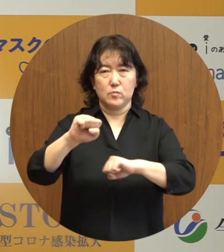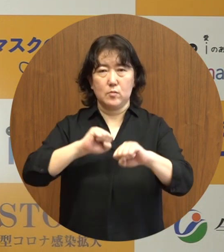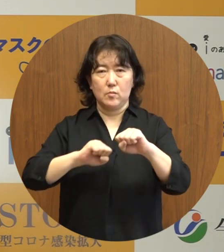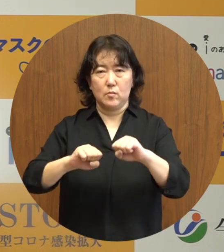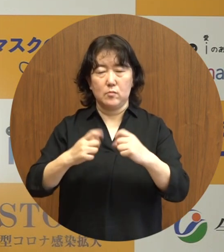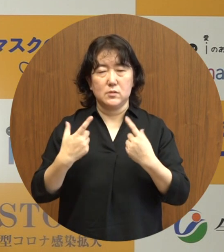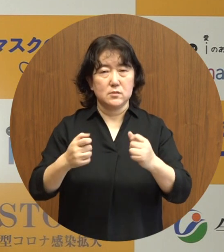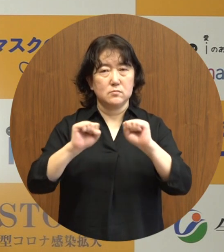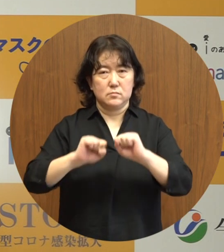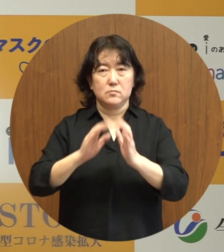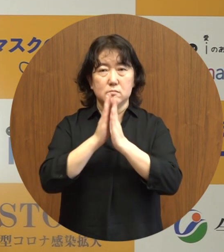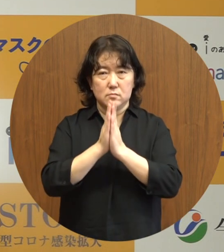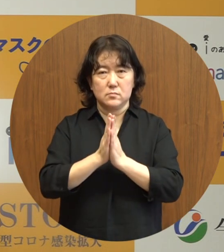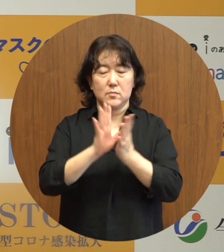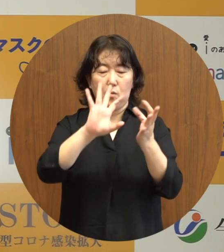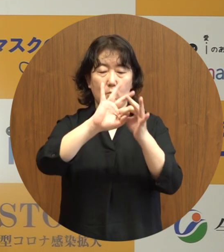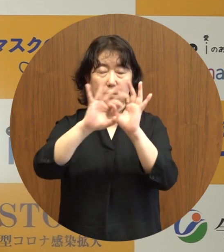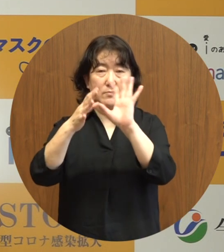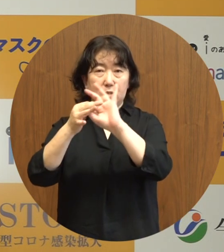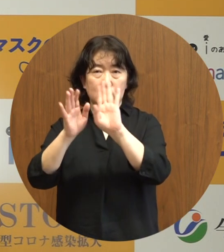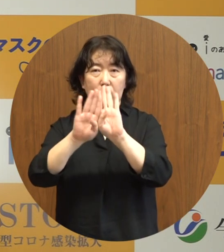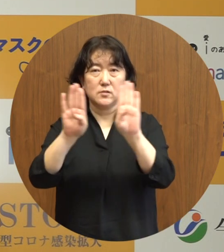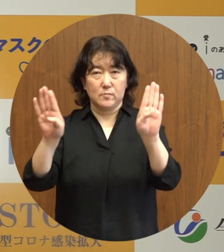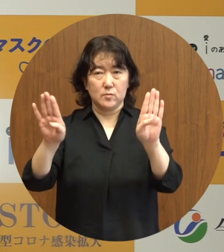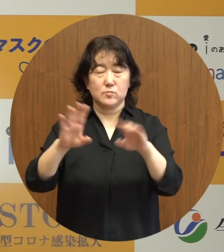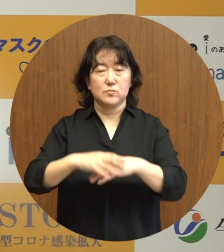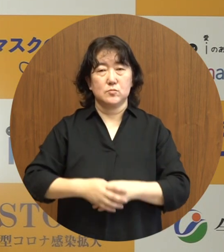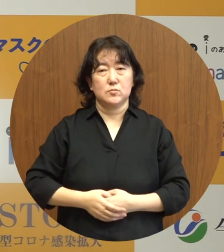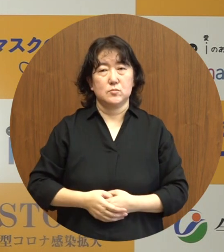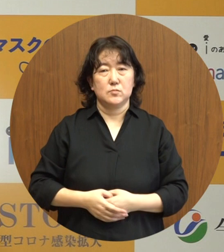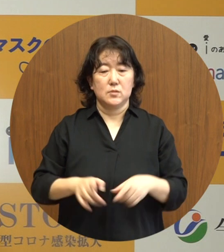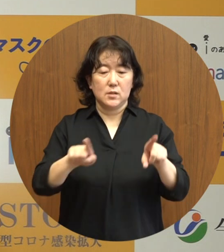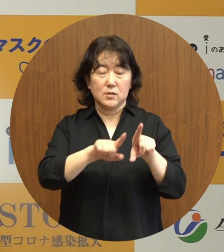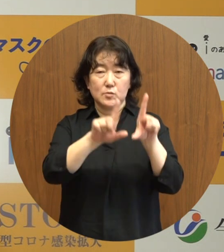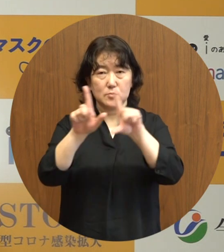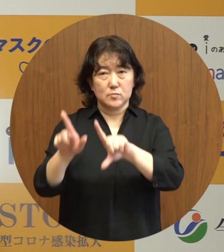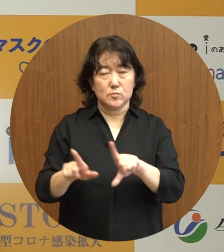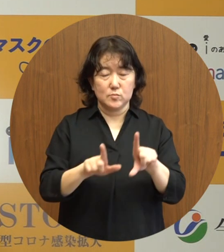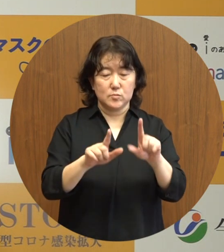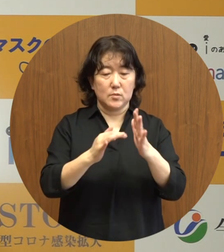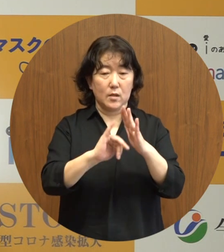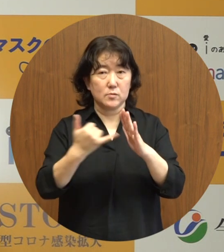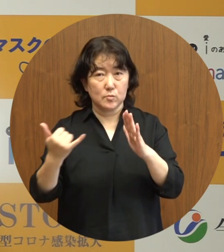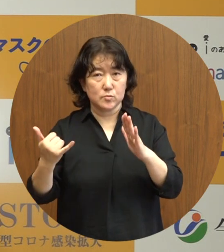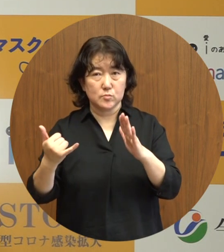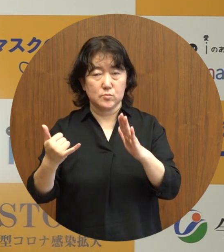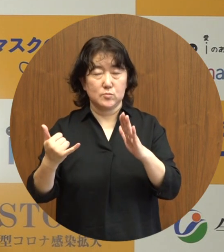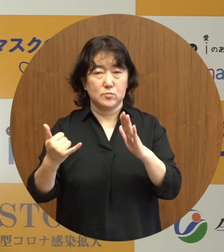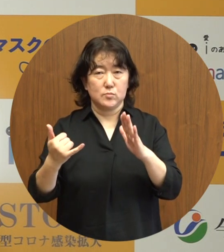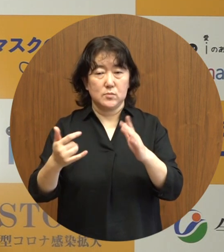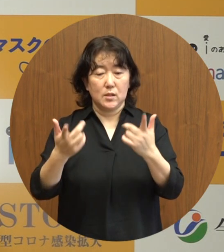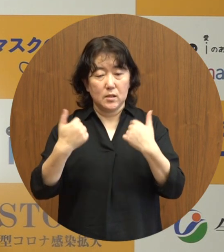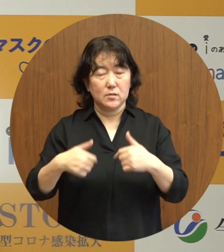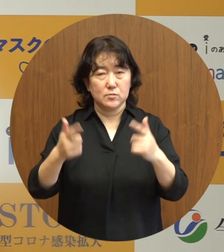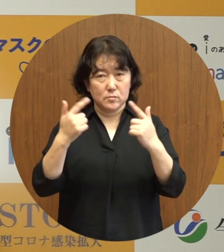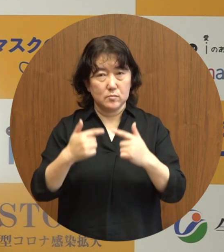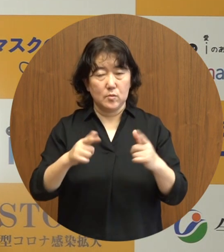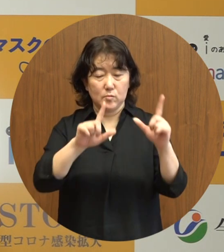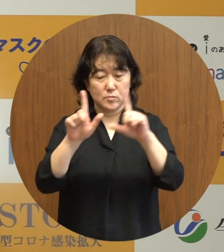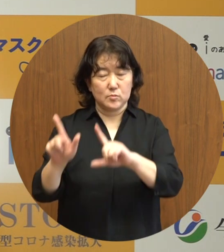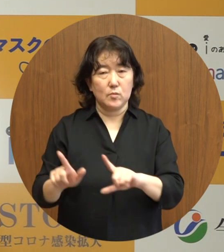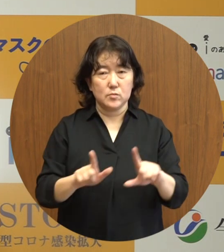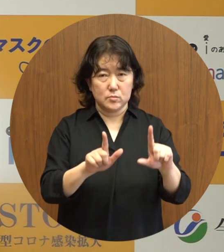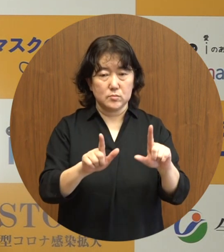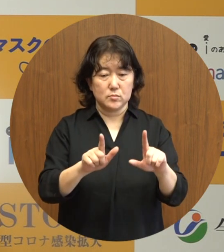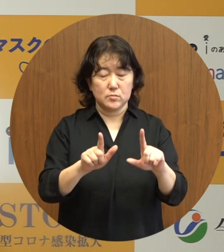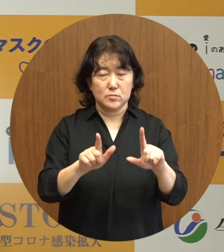。オリンピックも始まりますが、同居するご家族など普段一緒に過ごされ